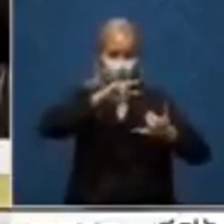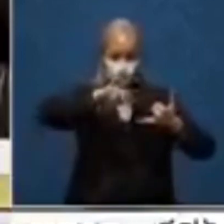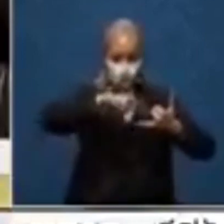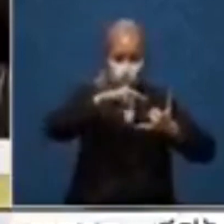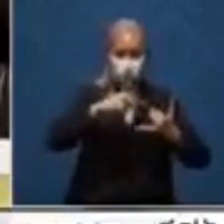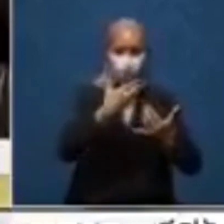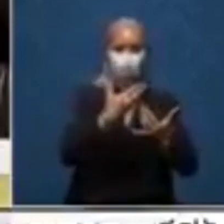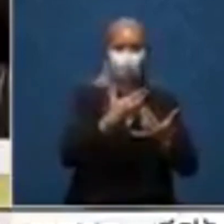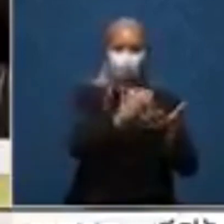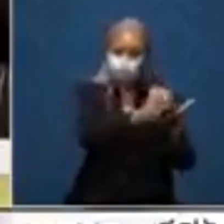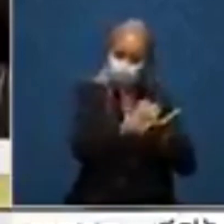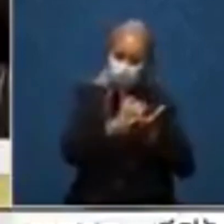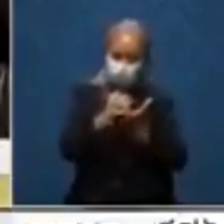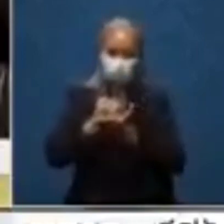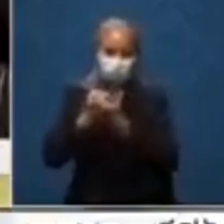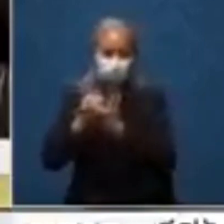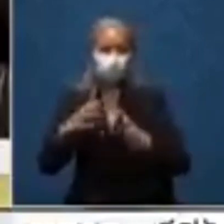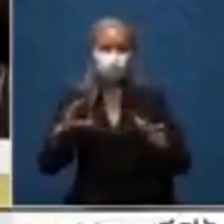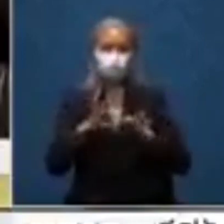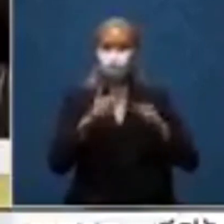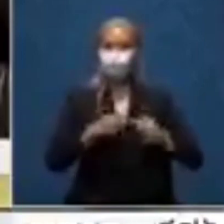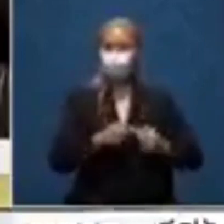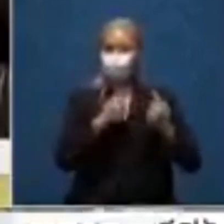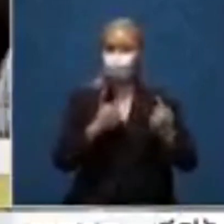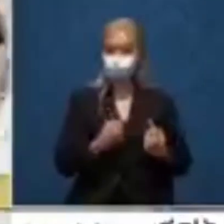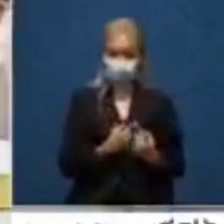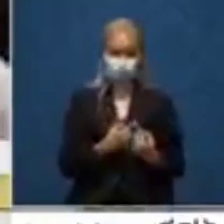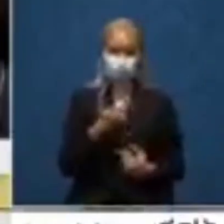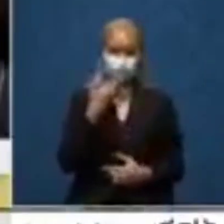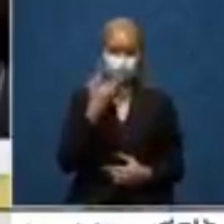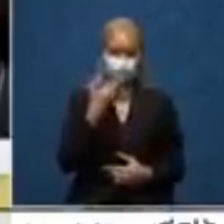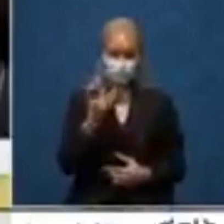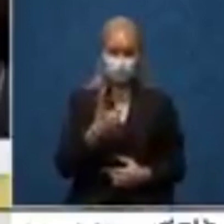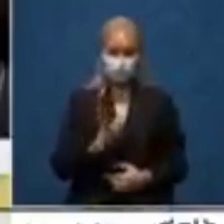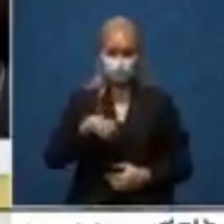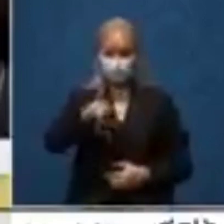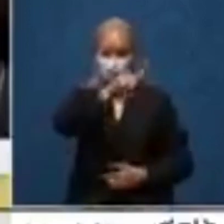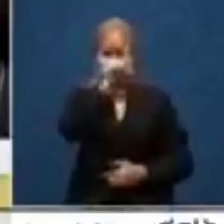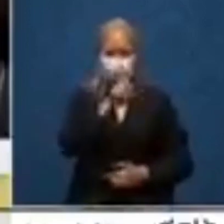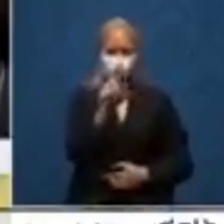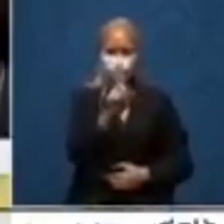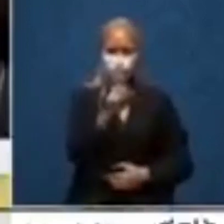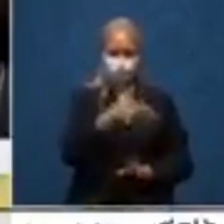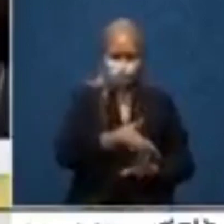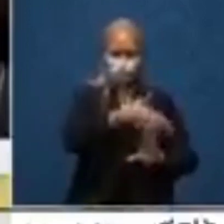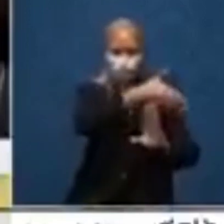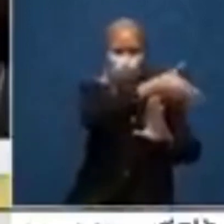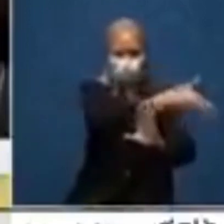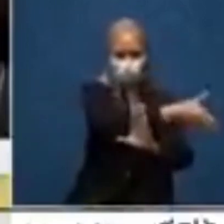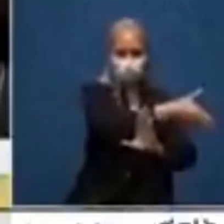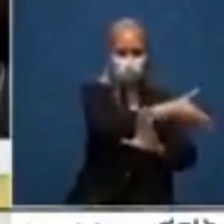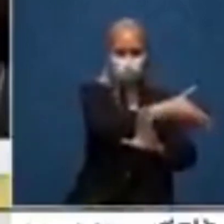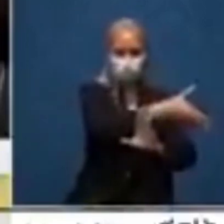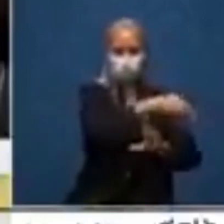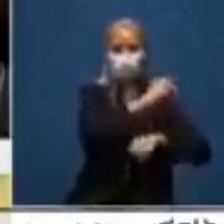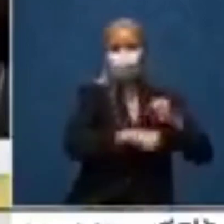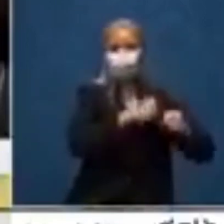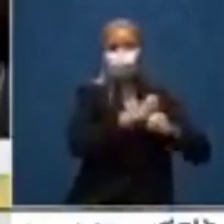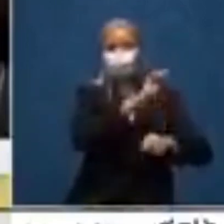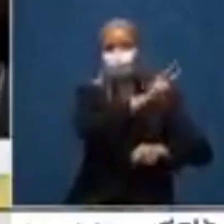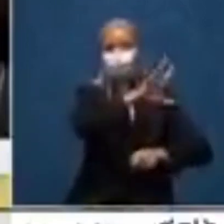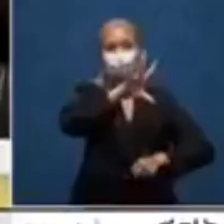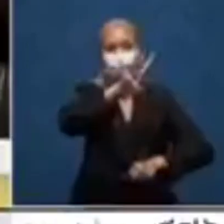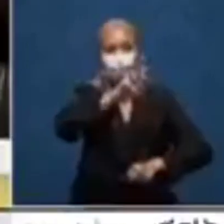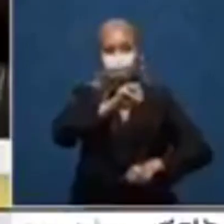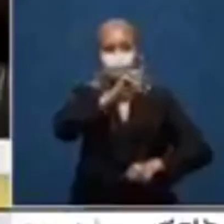ษาสุขภาพจิตด้วยดิฉันสงสัยว่าตั้งแต่เหตุกราดยิงที่โคราชในปี63นะคะได้มี